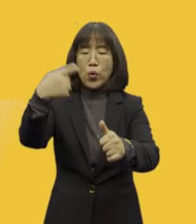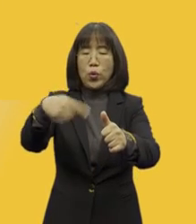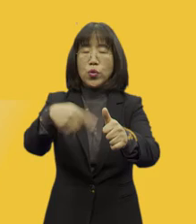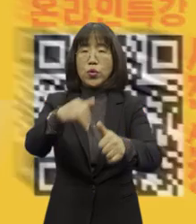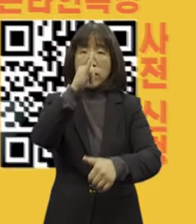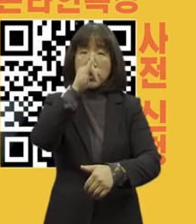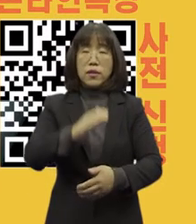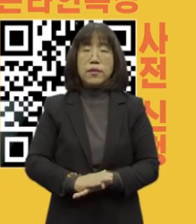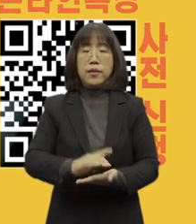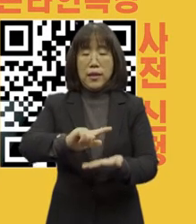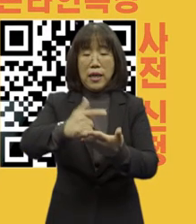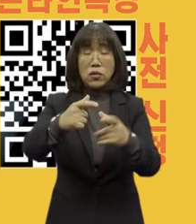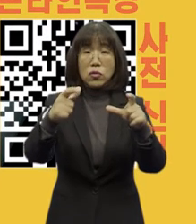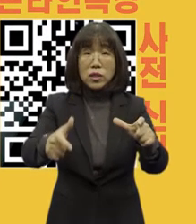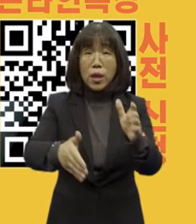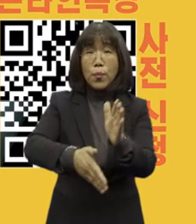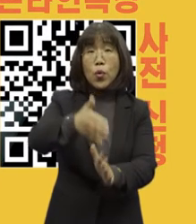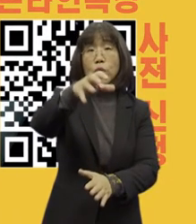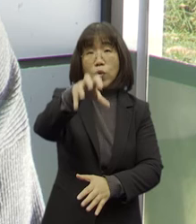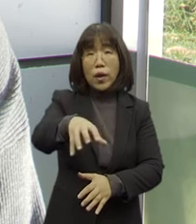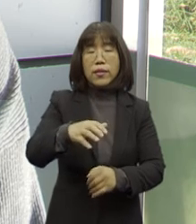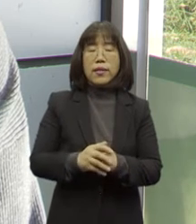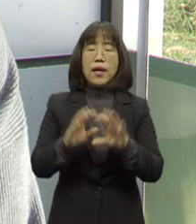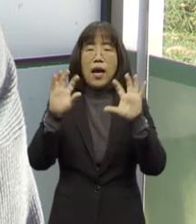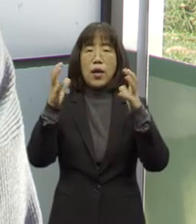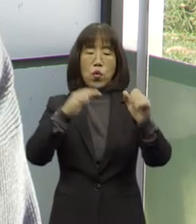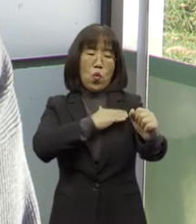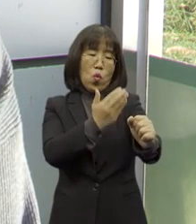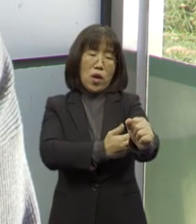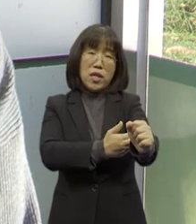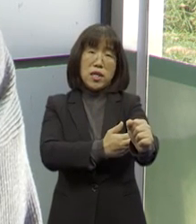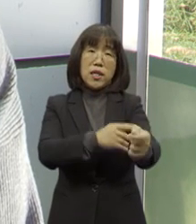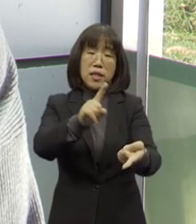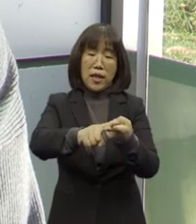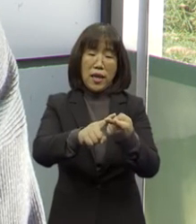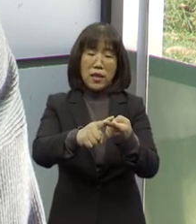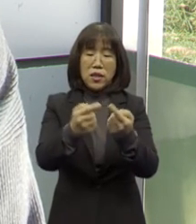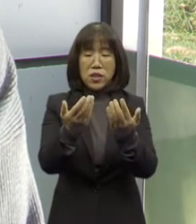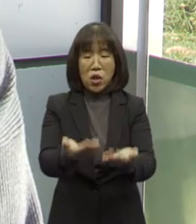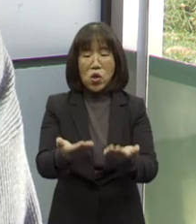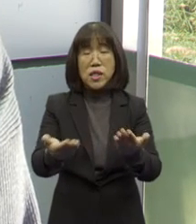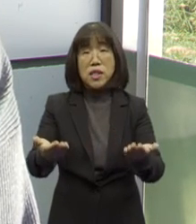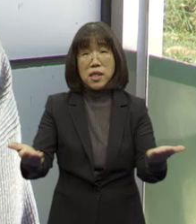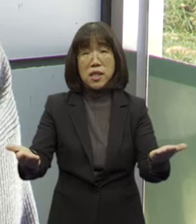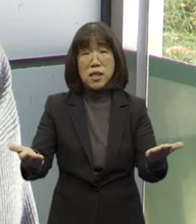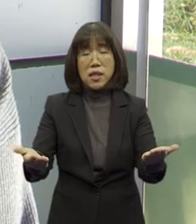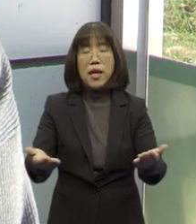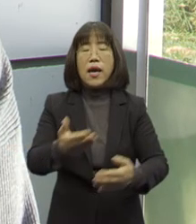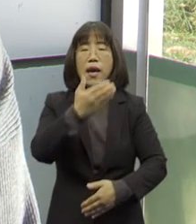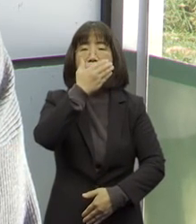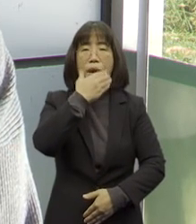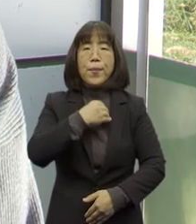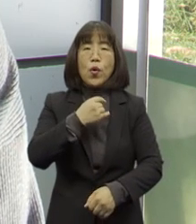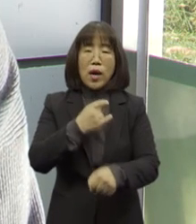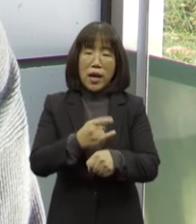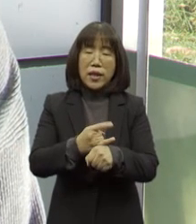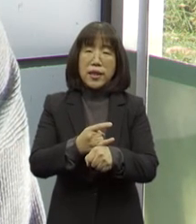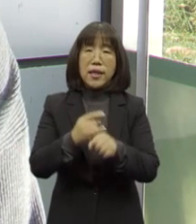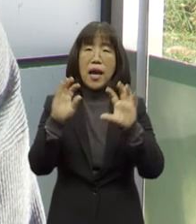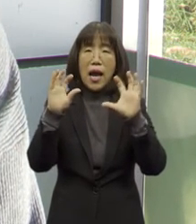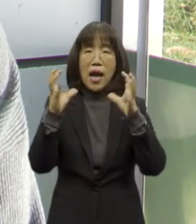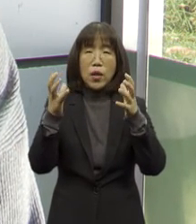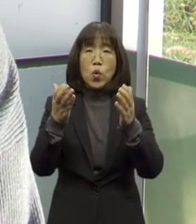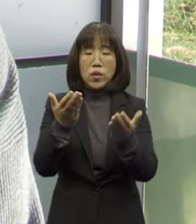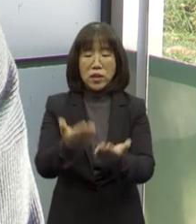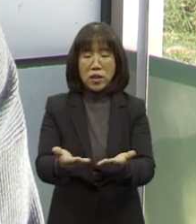강연을 펼칩니다. 강서구청 본관에서는 아동권리전시회 행복한 아동전이,